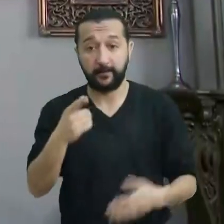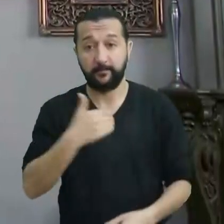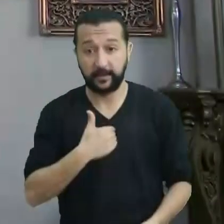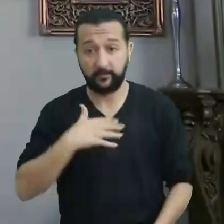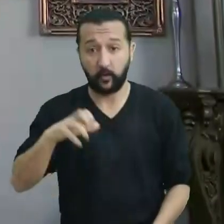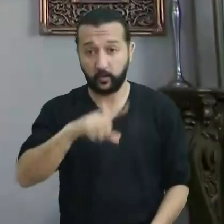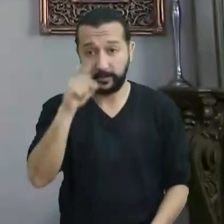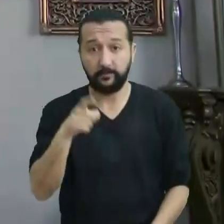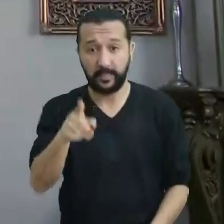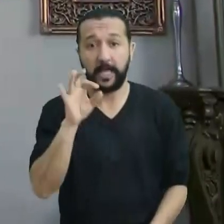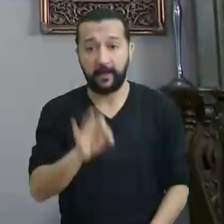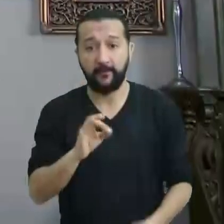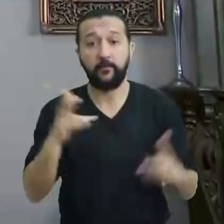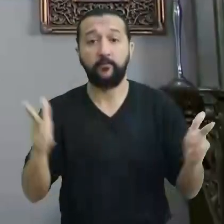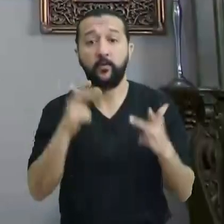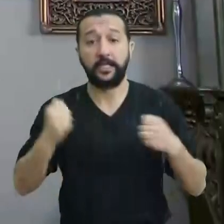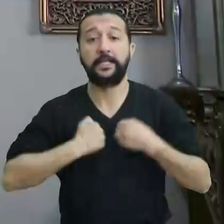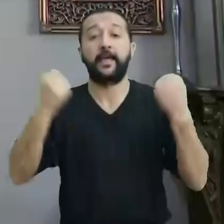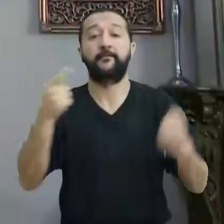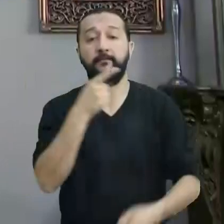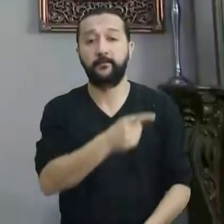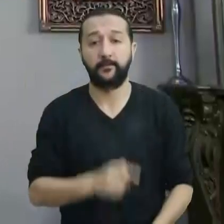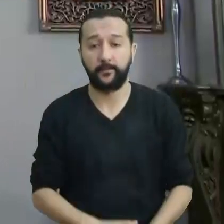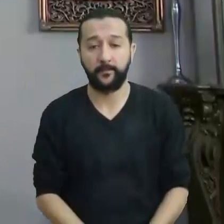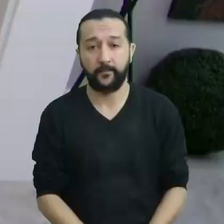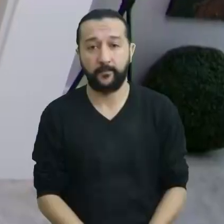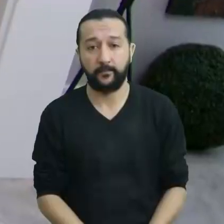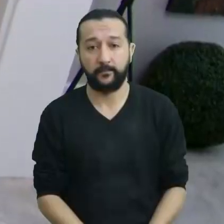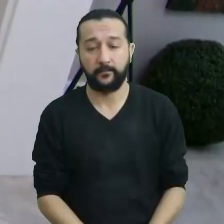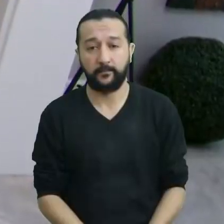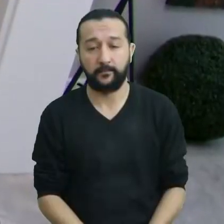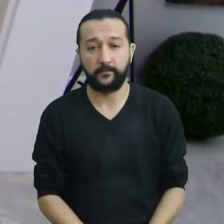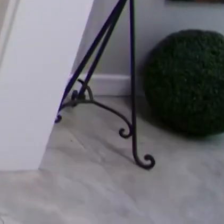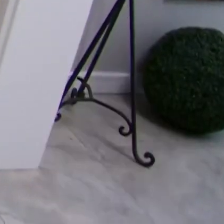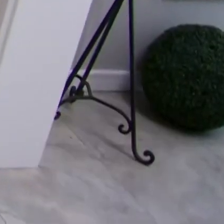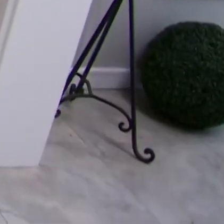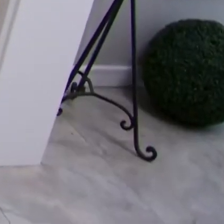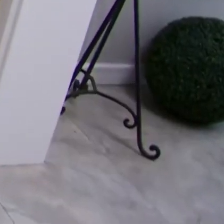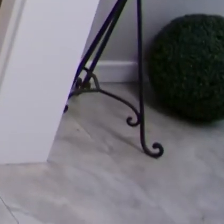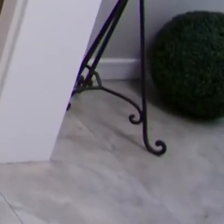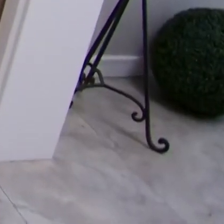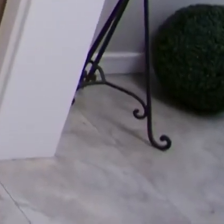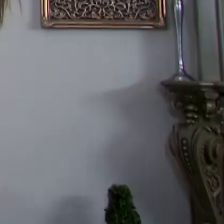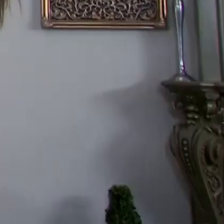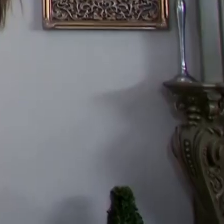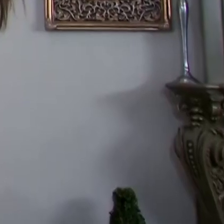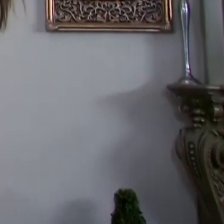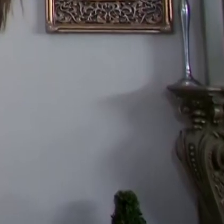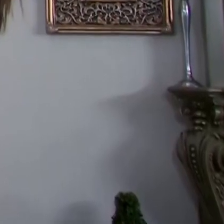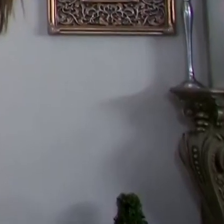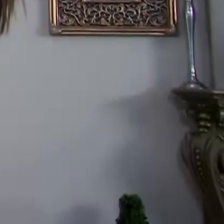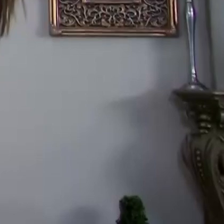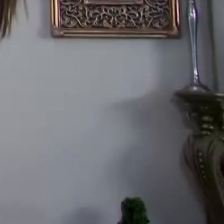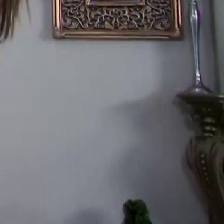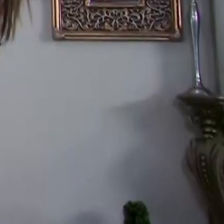bizim örümcek mi? Evet, ay kocaman. Tüm gözler mutfak tarafına çevrili. Dördünün de yüzünde aynı ürkek